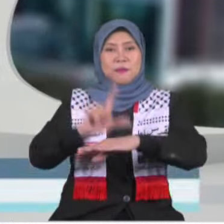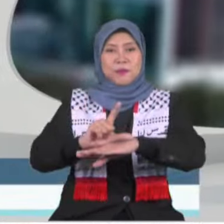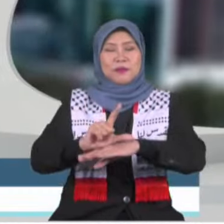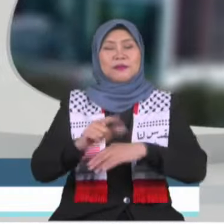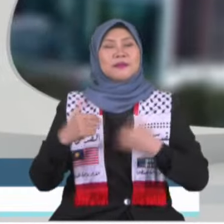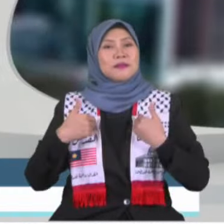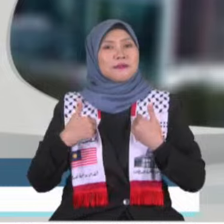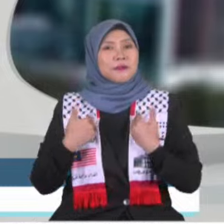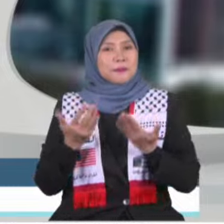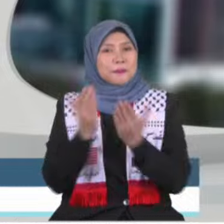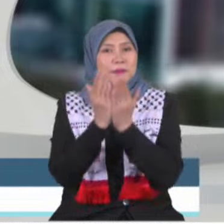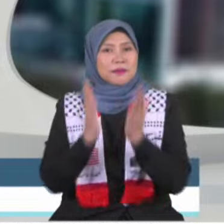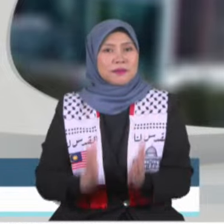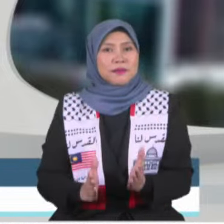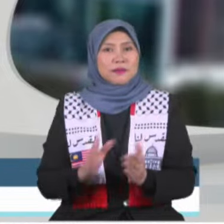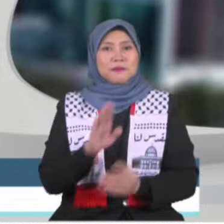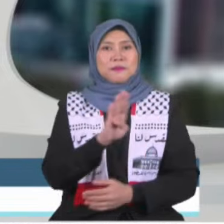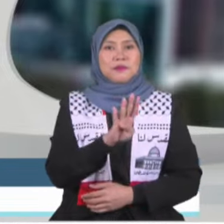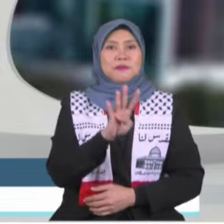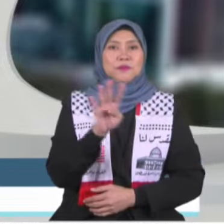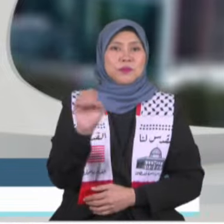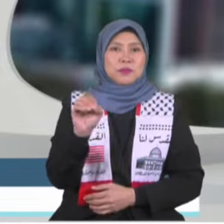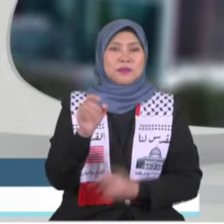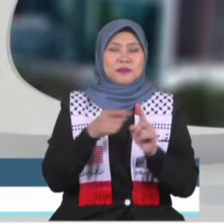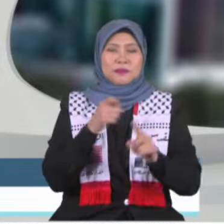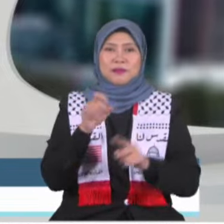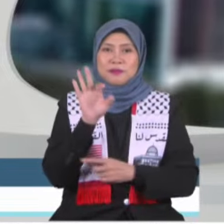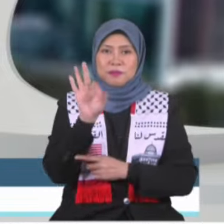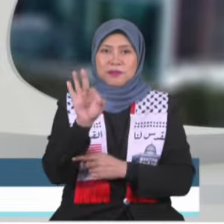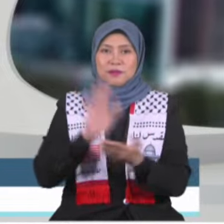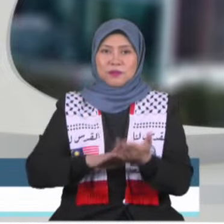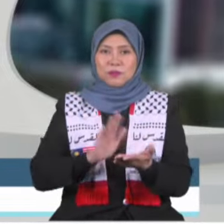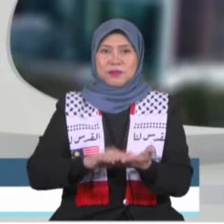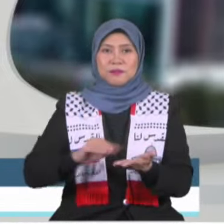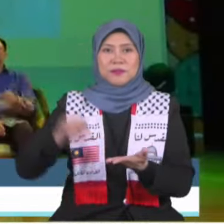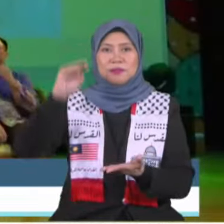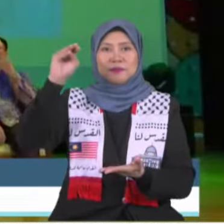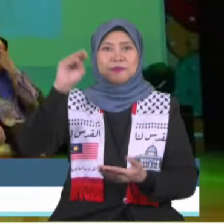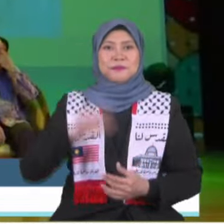Mereka terdiri daripada pelajar golongan B40 dari 9 sekolah menengah.